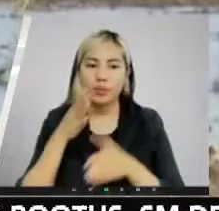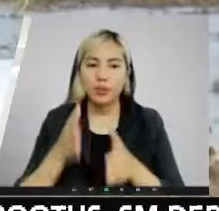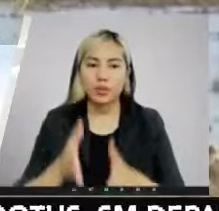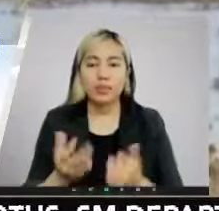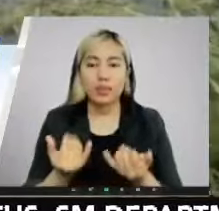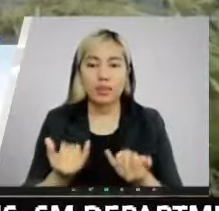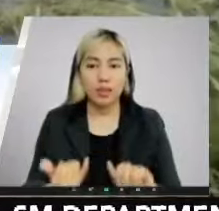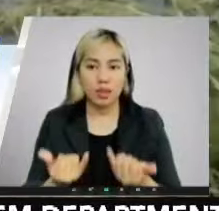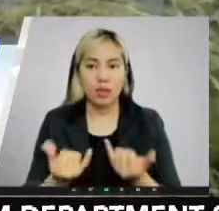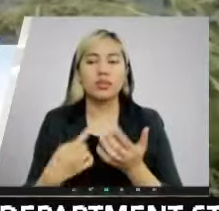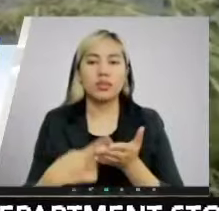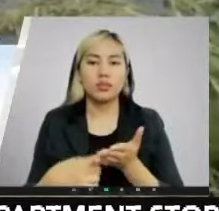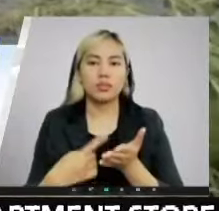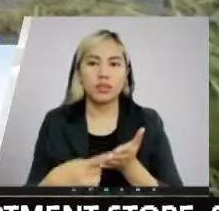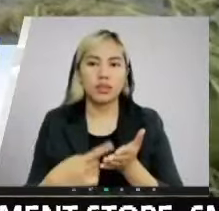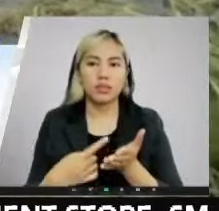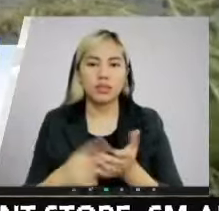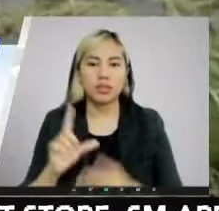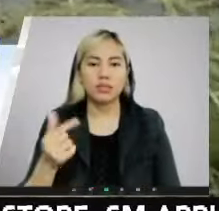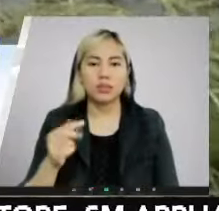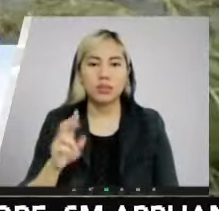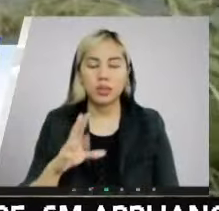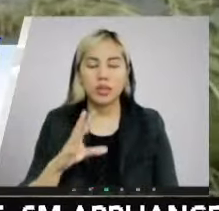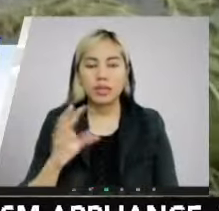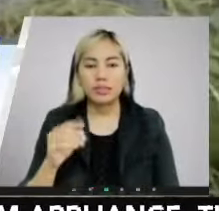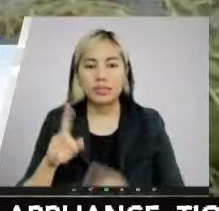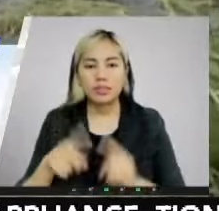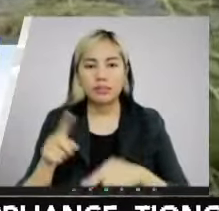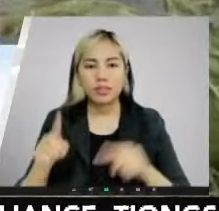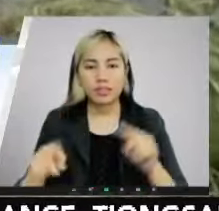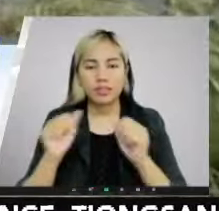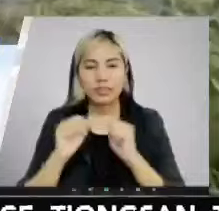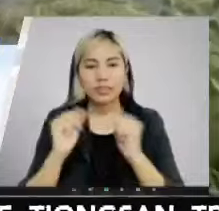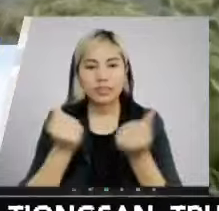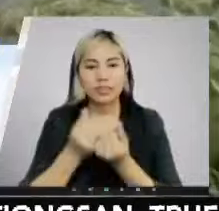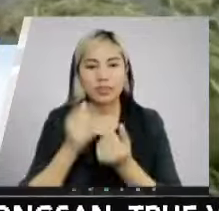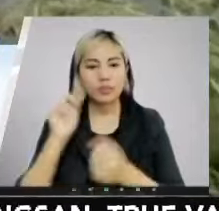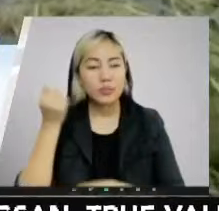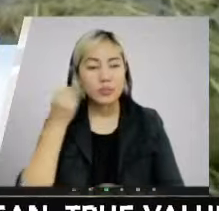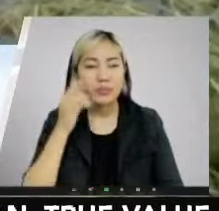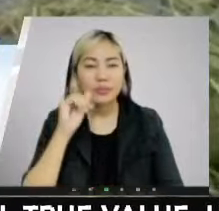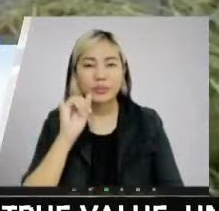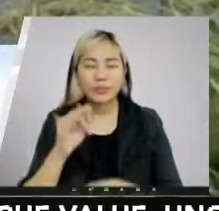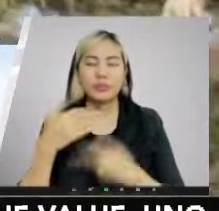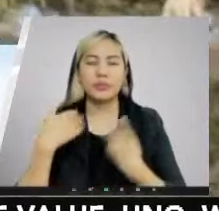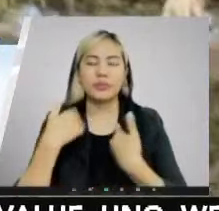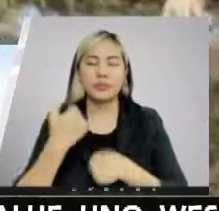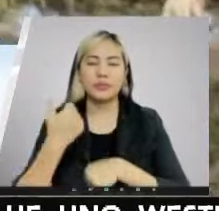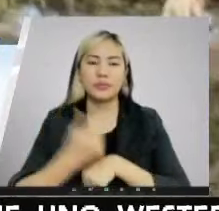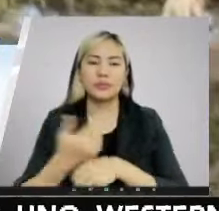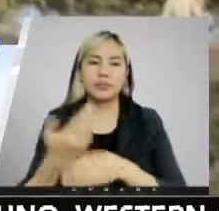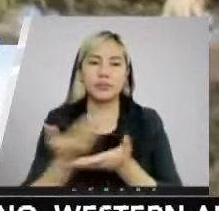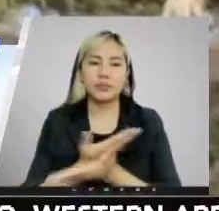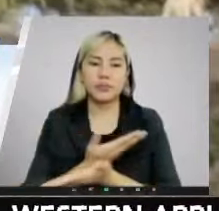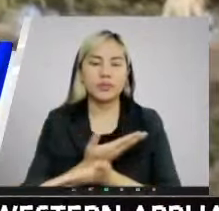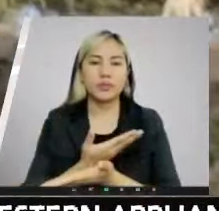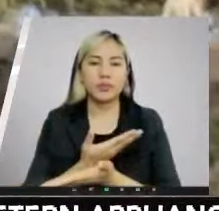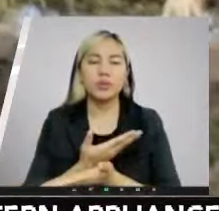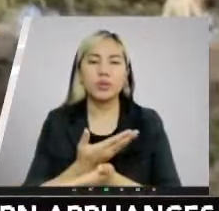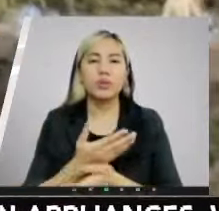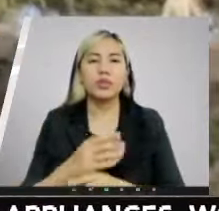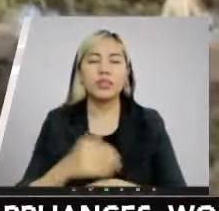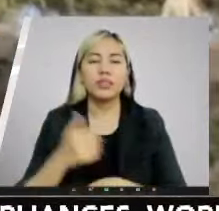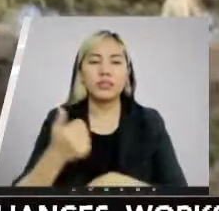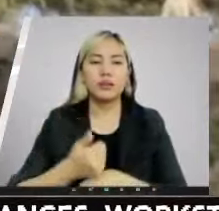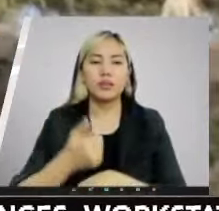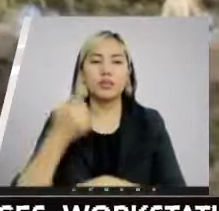pag-uusapan ng LGU kasama ang iba't ibang ahensya ng gobyerno kung magdedeklara na ba na panibagong state of calamity bunsod ng malawakang